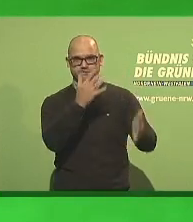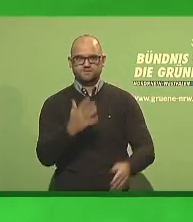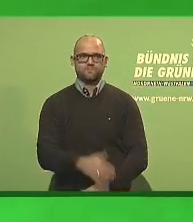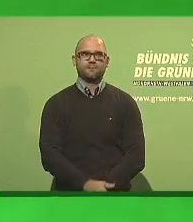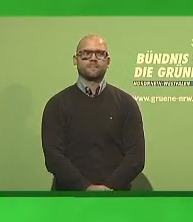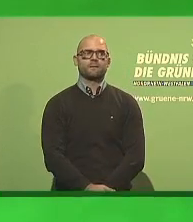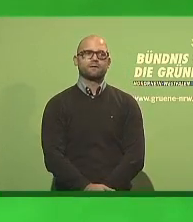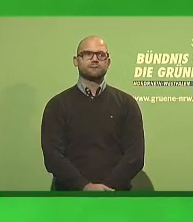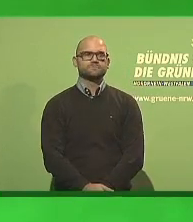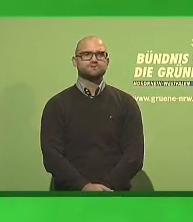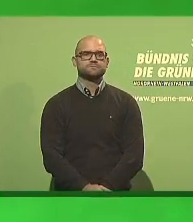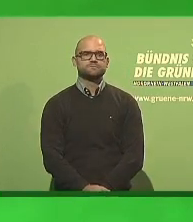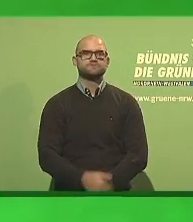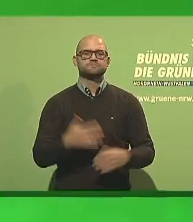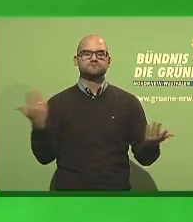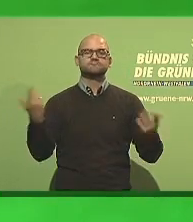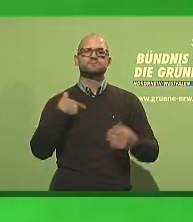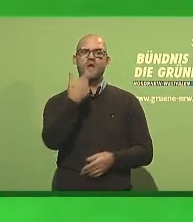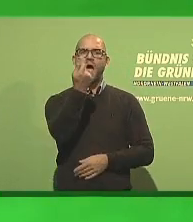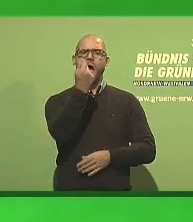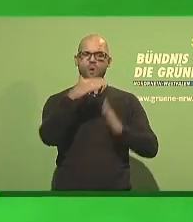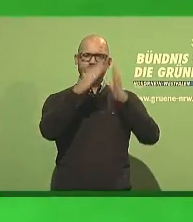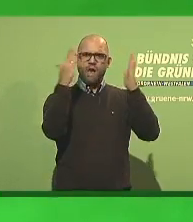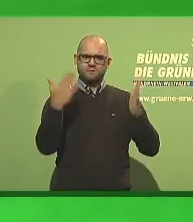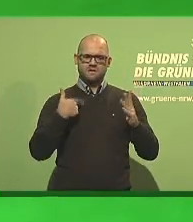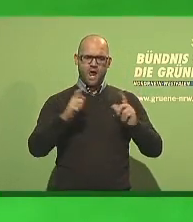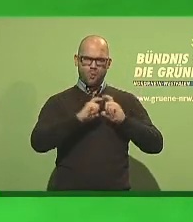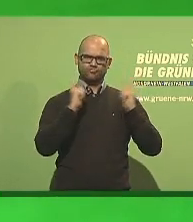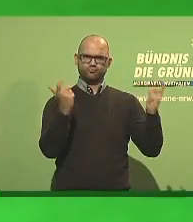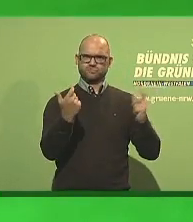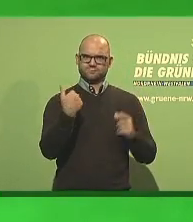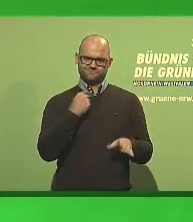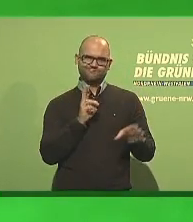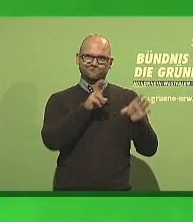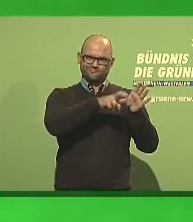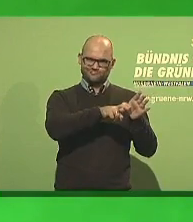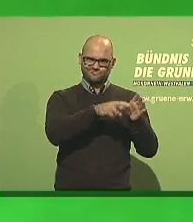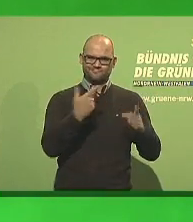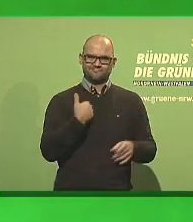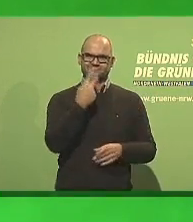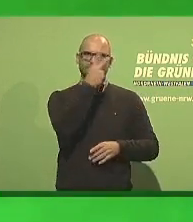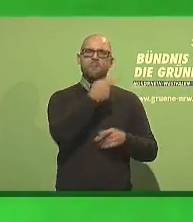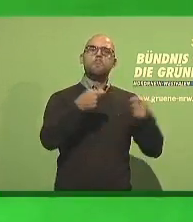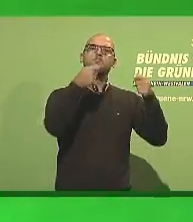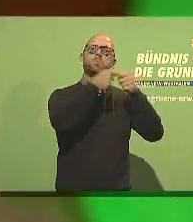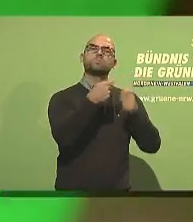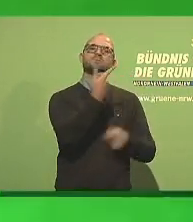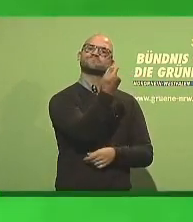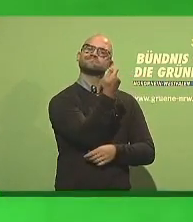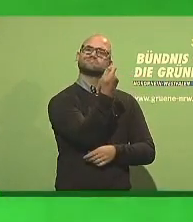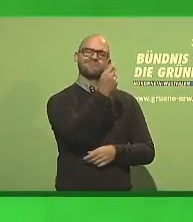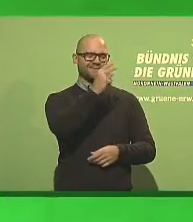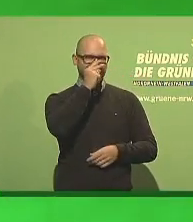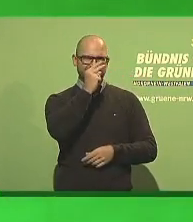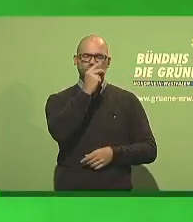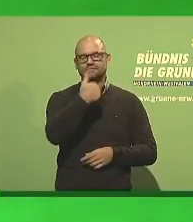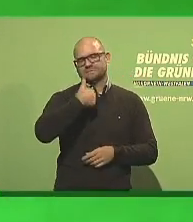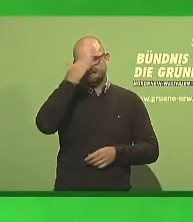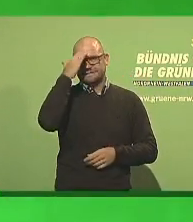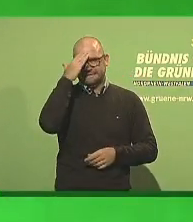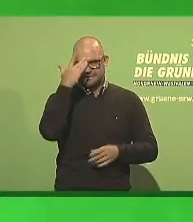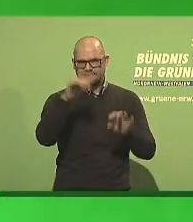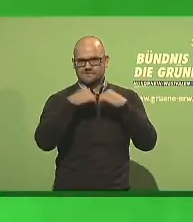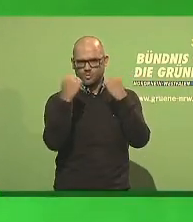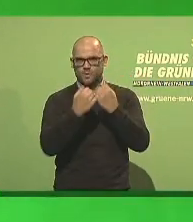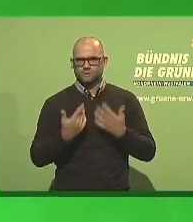Als Mitglied im Haushaltsausschuss weiß ich nur zu gut, wie es um den Bundeshaushalt bestellt ist. Und eines ist mir ganz wichtig zu